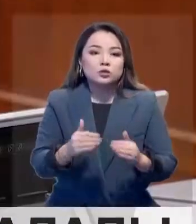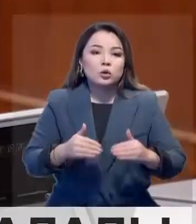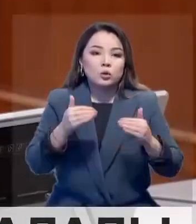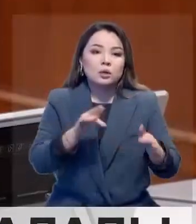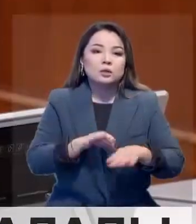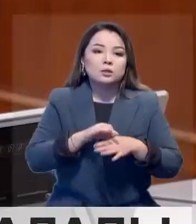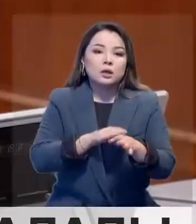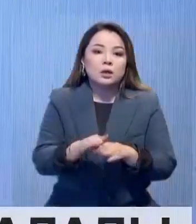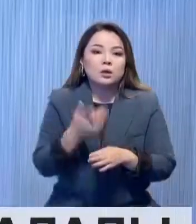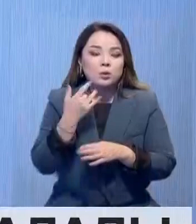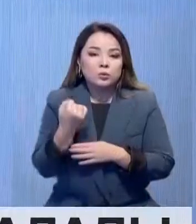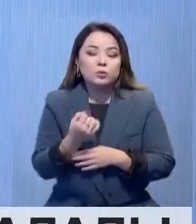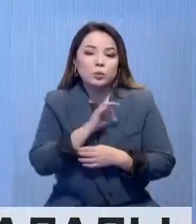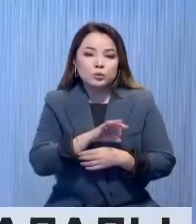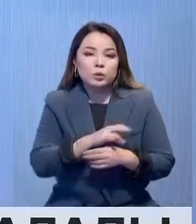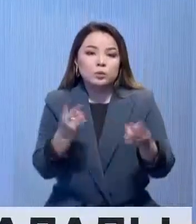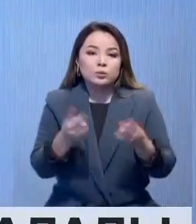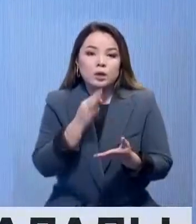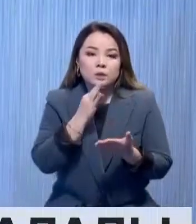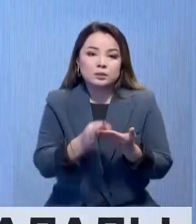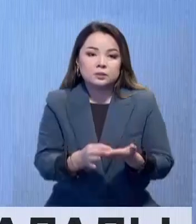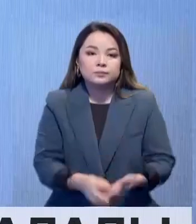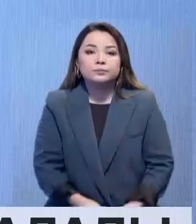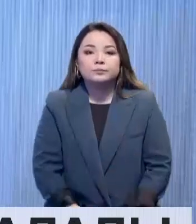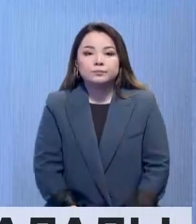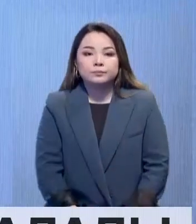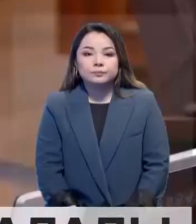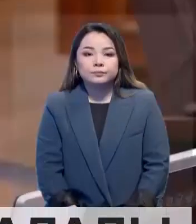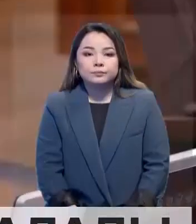шараларды қолдану қажеттігін атап өтті.